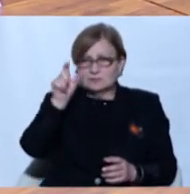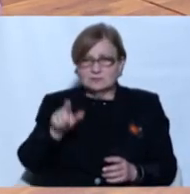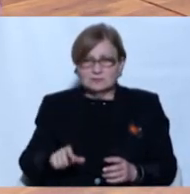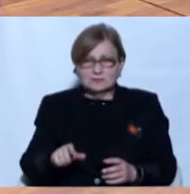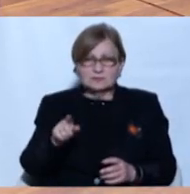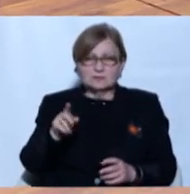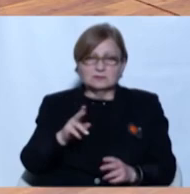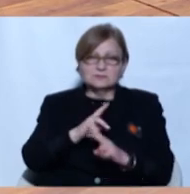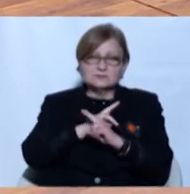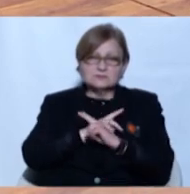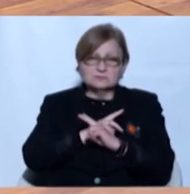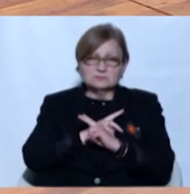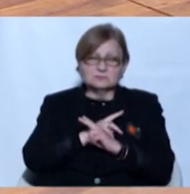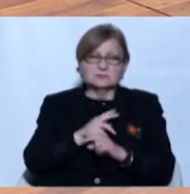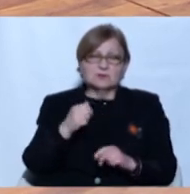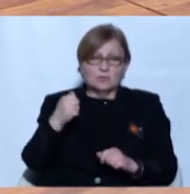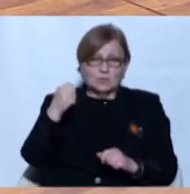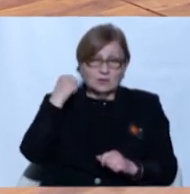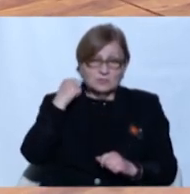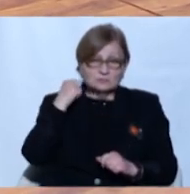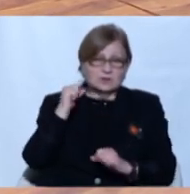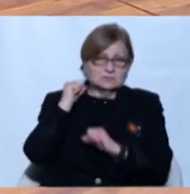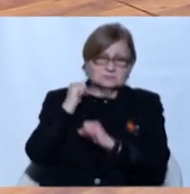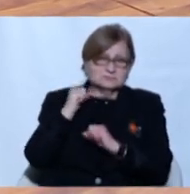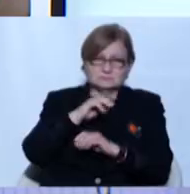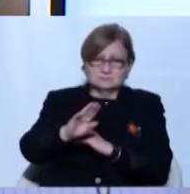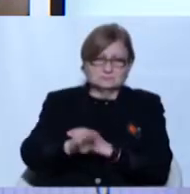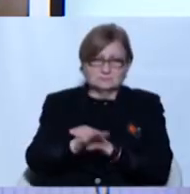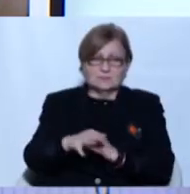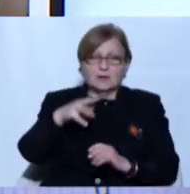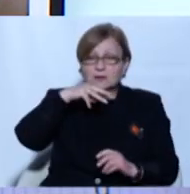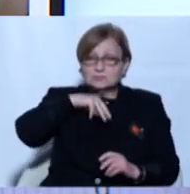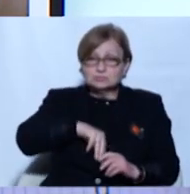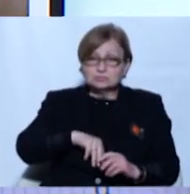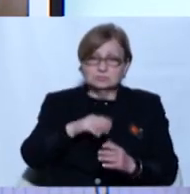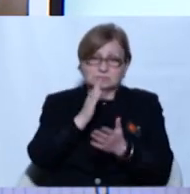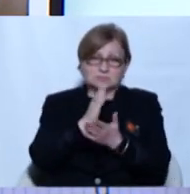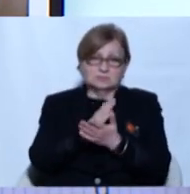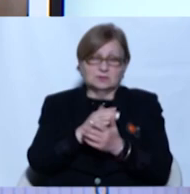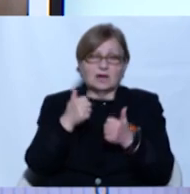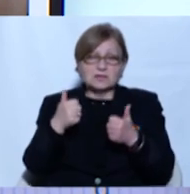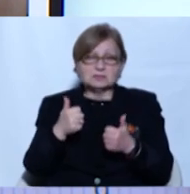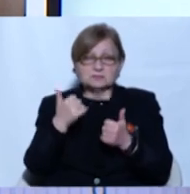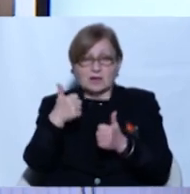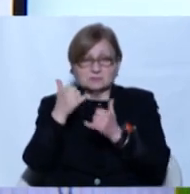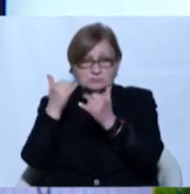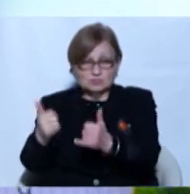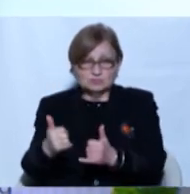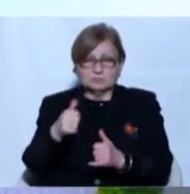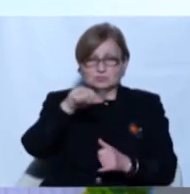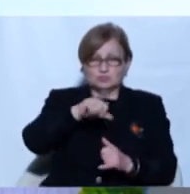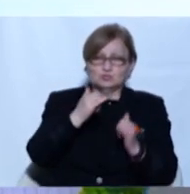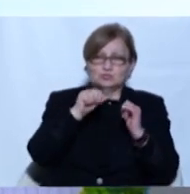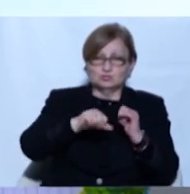რა სიკვდილს უკან თან საბარგი, სულს მიუძღვის ხორცს ნაკდარი, ავსა ავი, კარგსა კარგი.